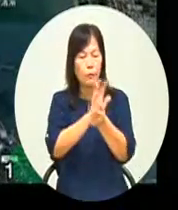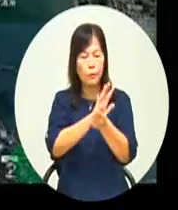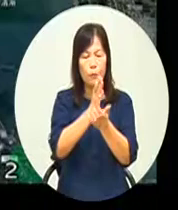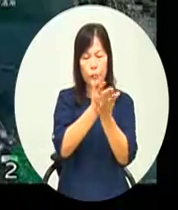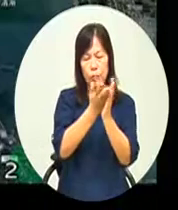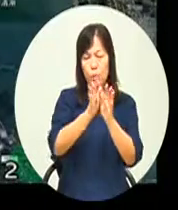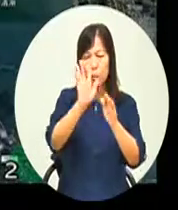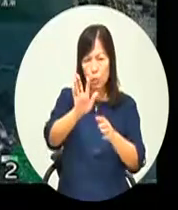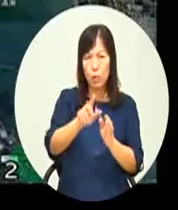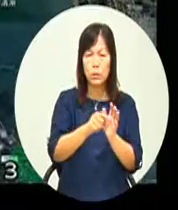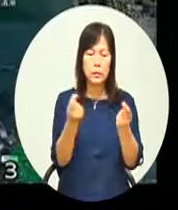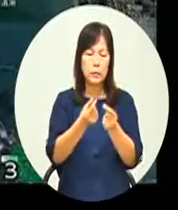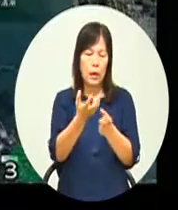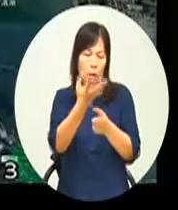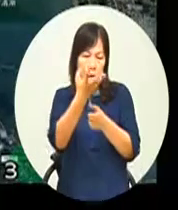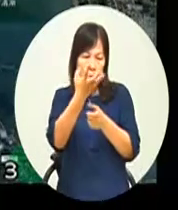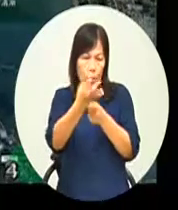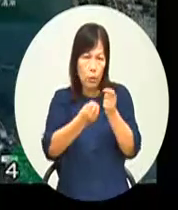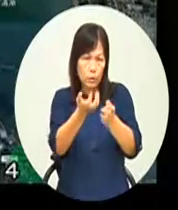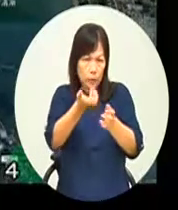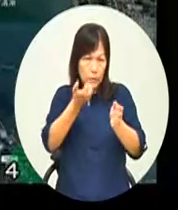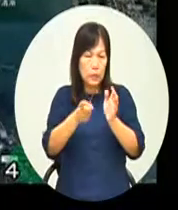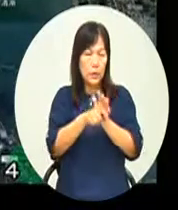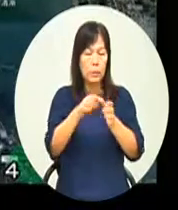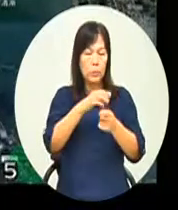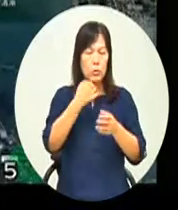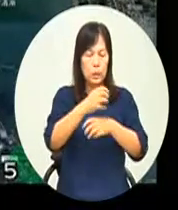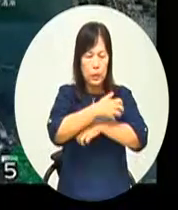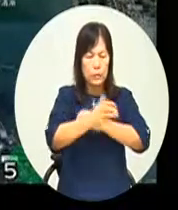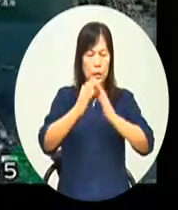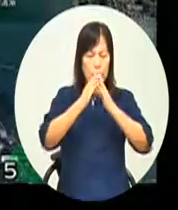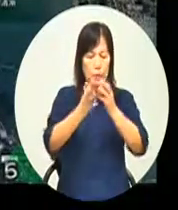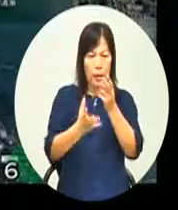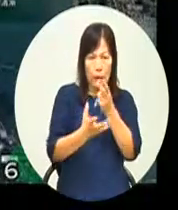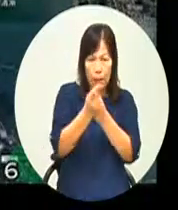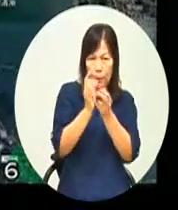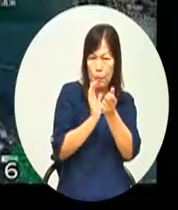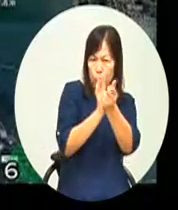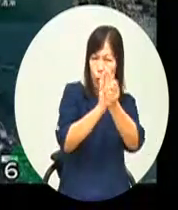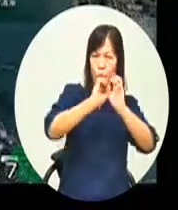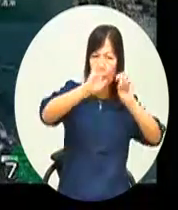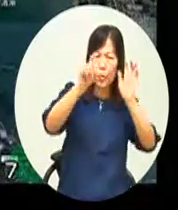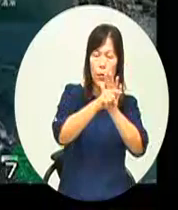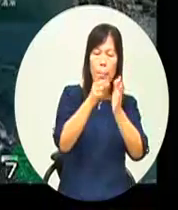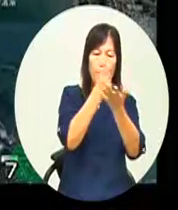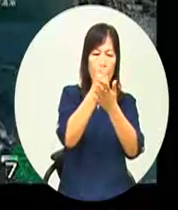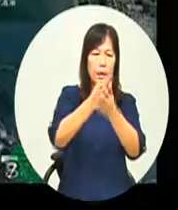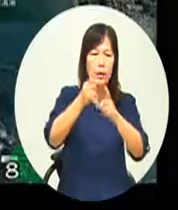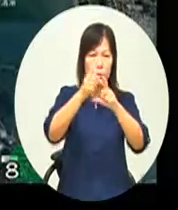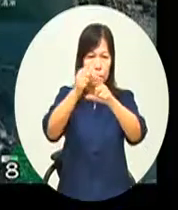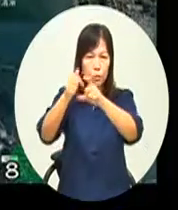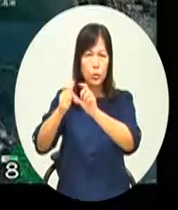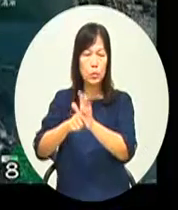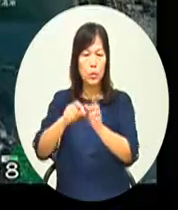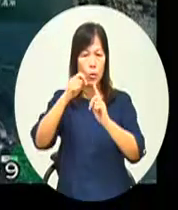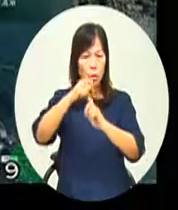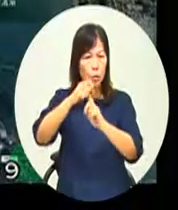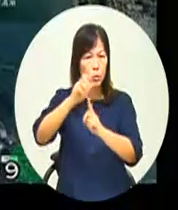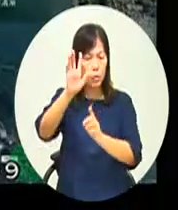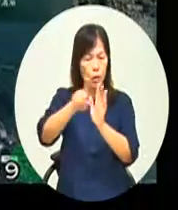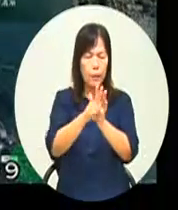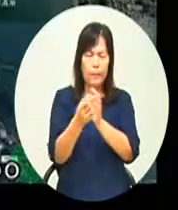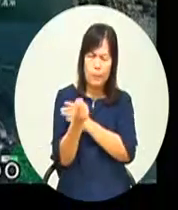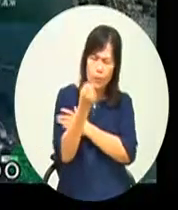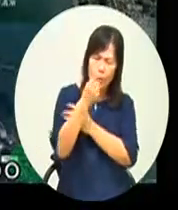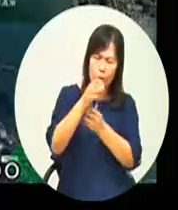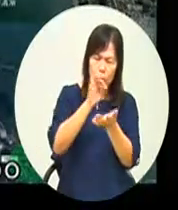像过去这几年我们其实县市合并 一开始在推光区区有公车这件事情，我们就花了非常多的力气跟